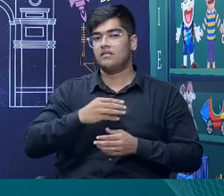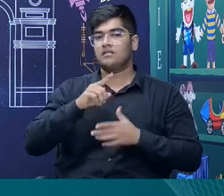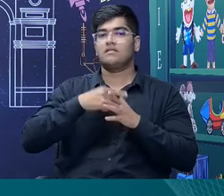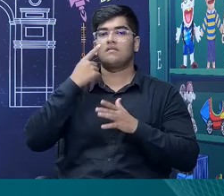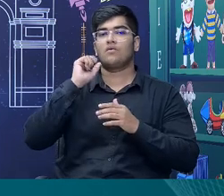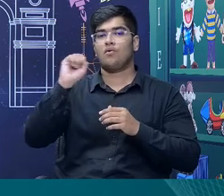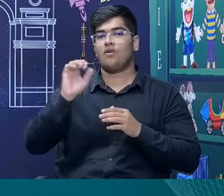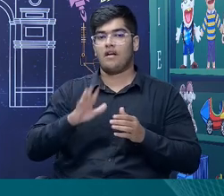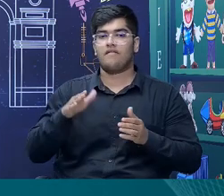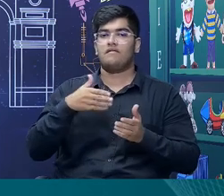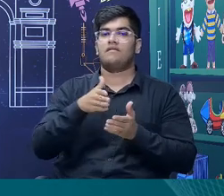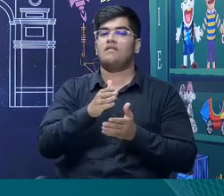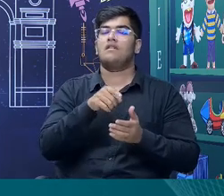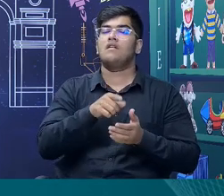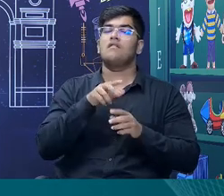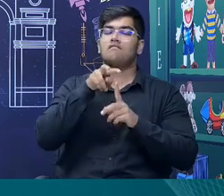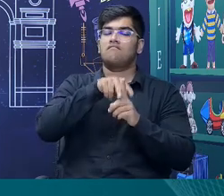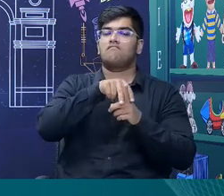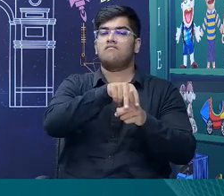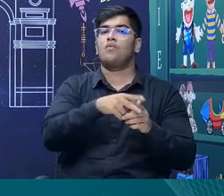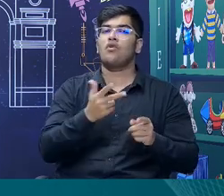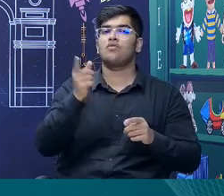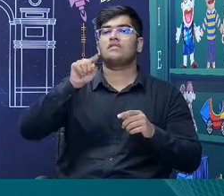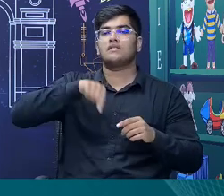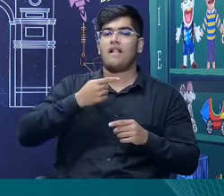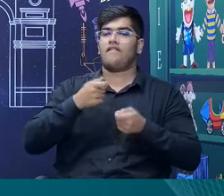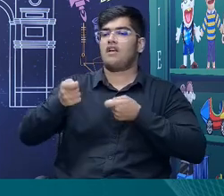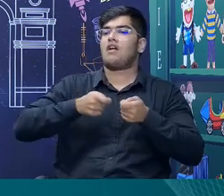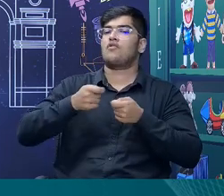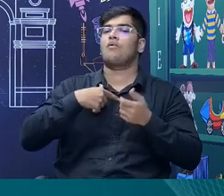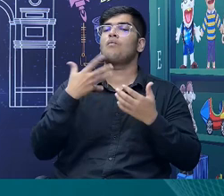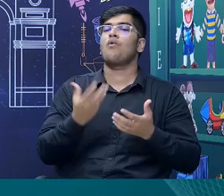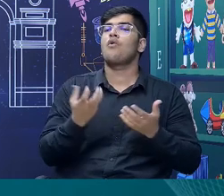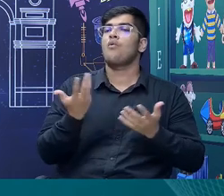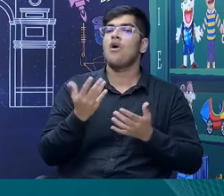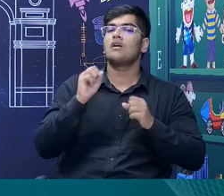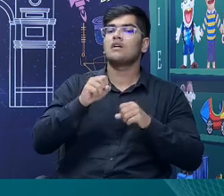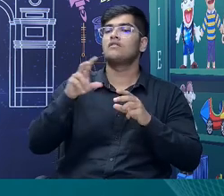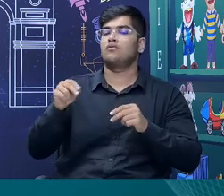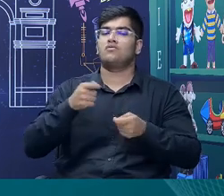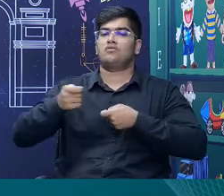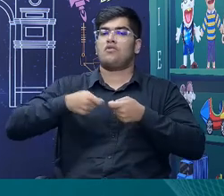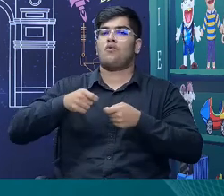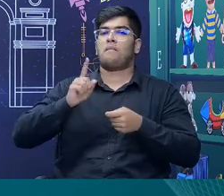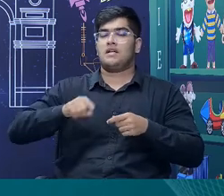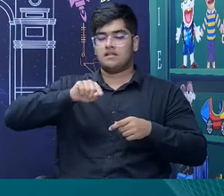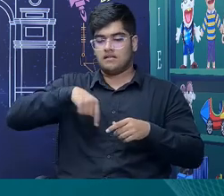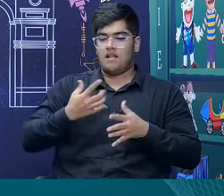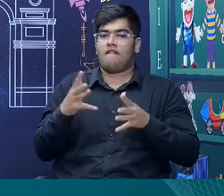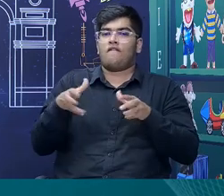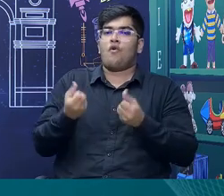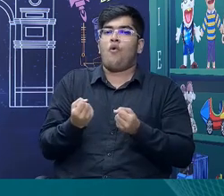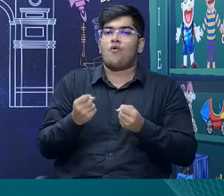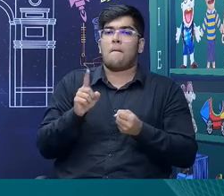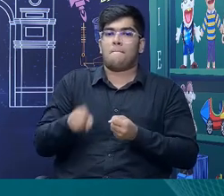वो हम अपनी डिजायर को कंट्रोल कर सकते हैं तो अगर हमारे अंदर वह पावर हो तो हम भी अपनी